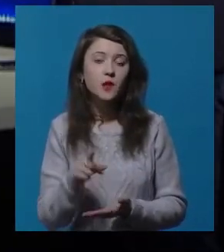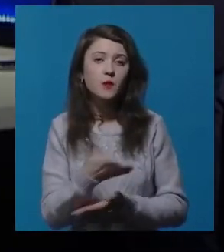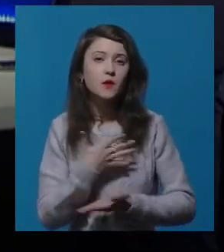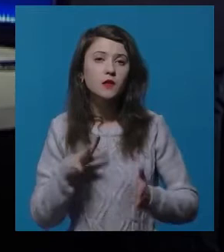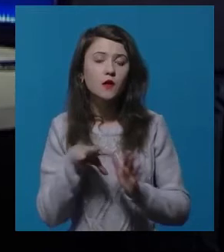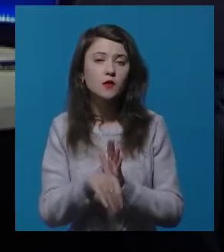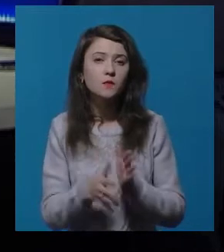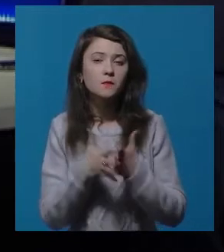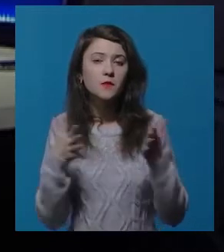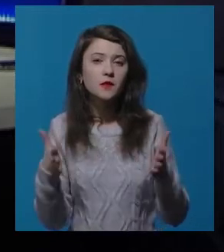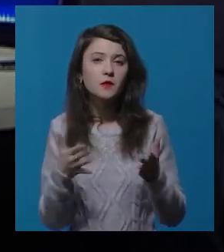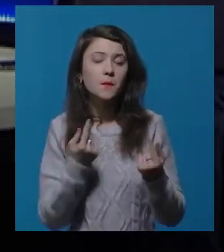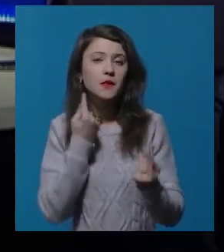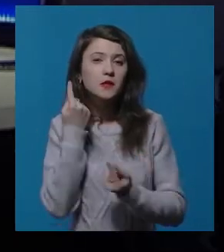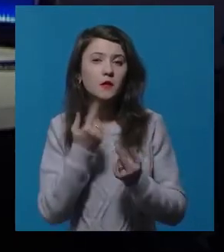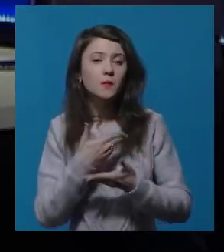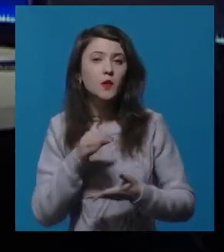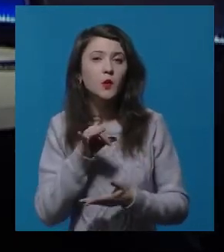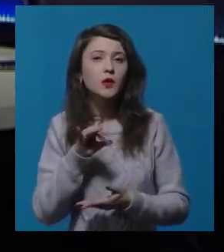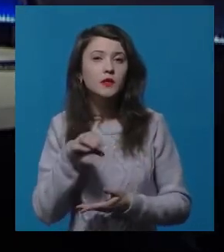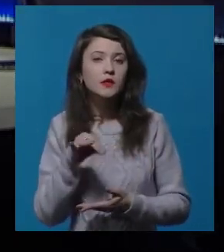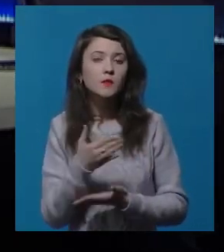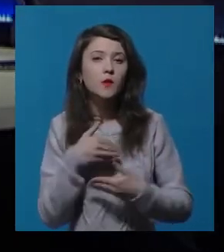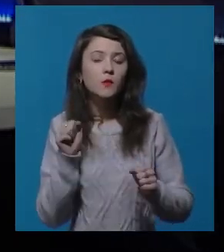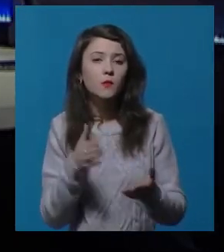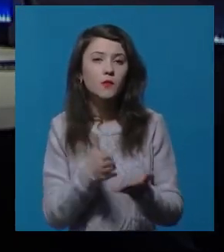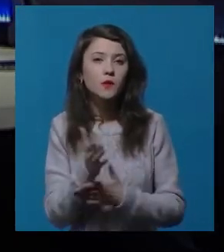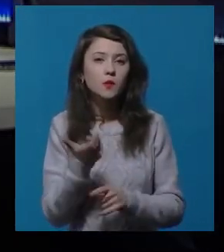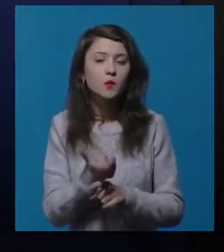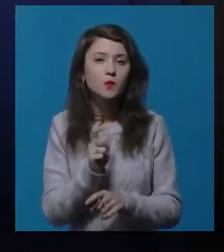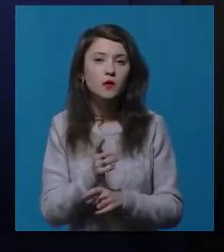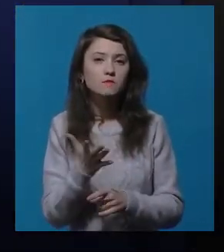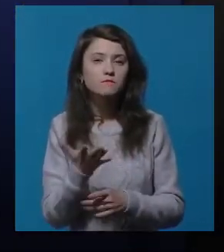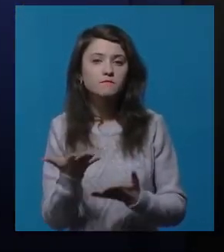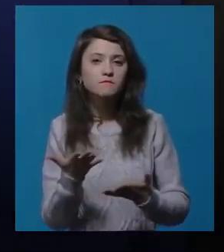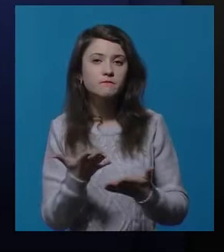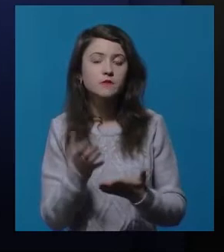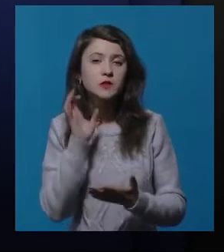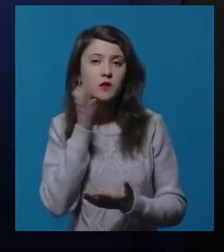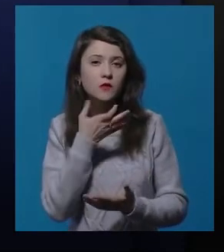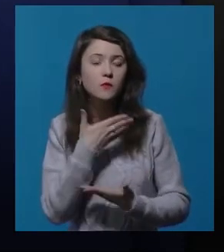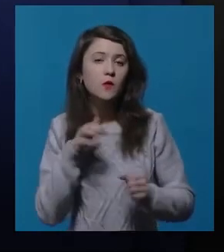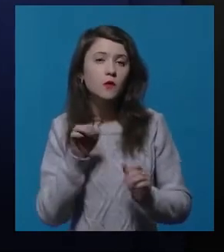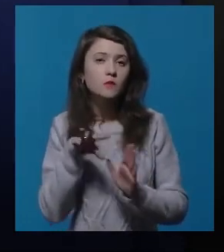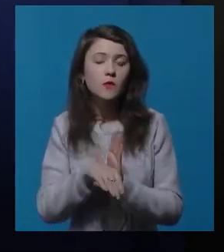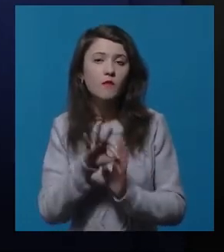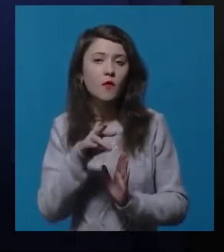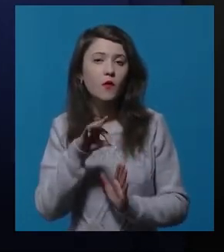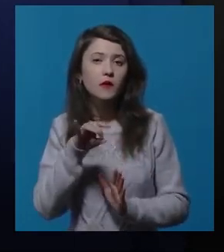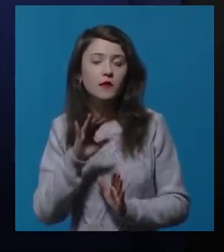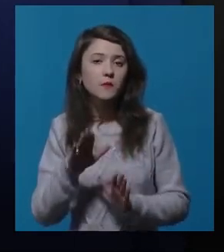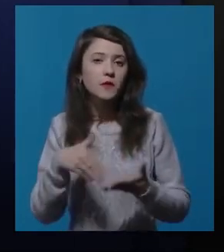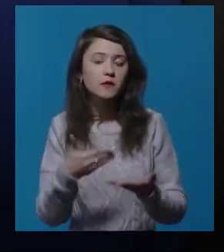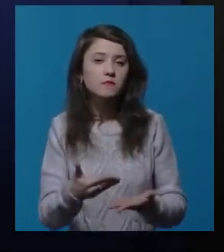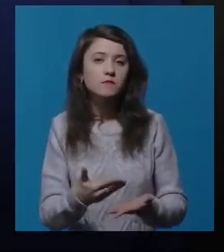більш, наприклад, психологи, ми юристи, ми можемо підходити дуже цинічно до різних питань. Ми можемо залучити волонтерів, представників